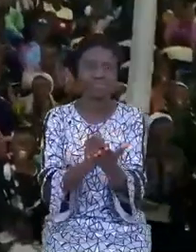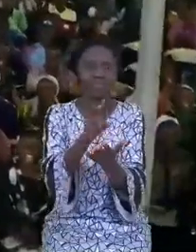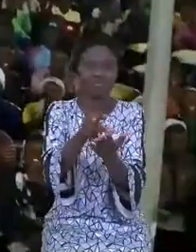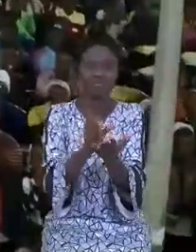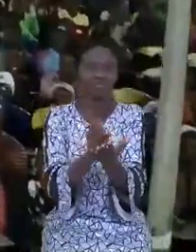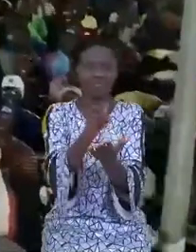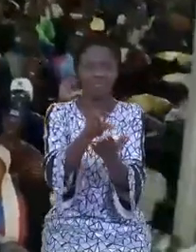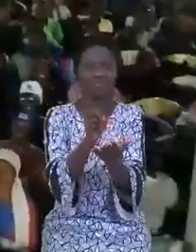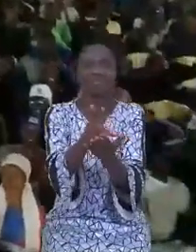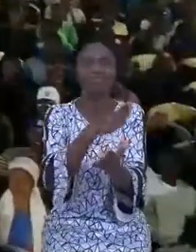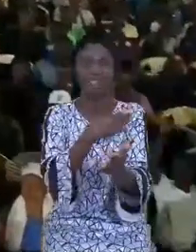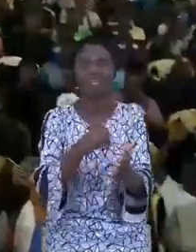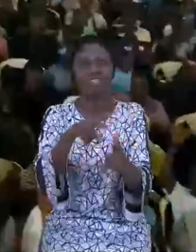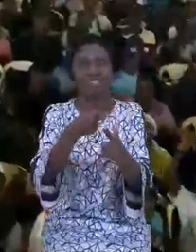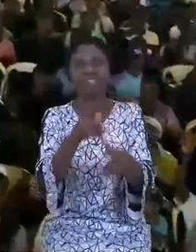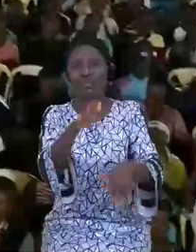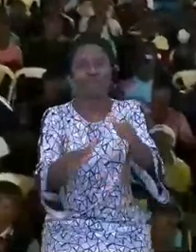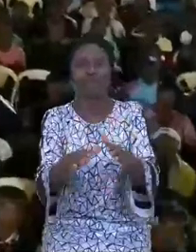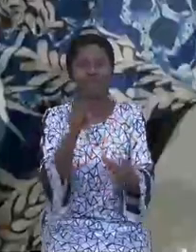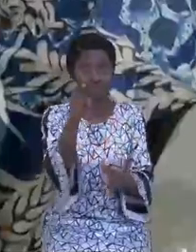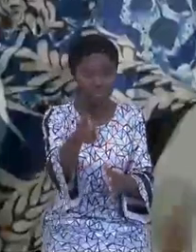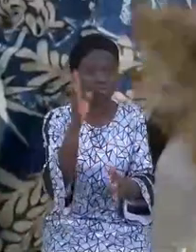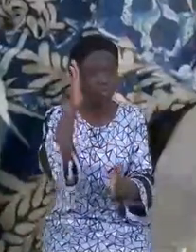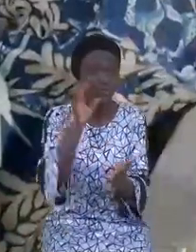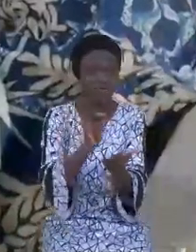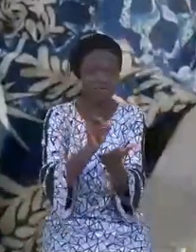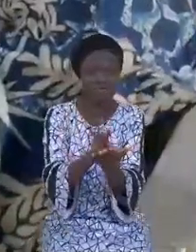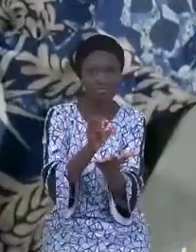Tu vas te lever et tu vas marcher ce soir.